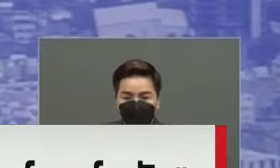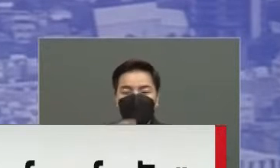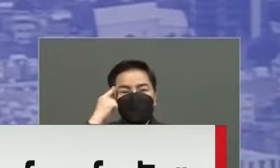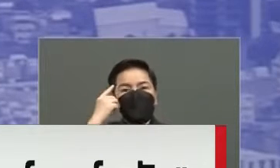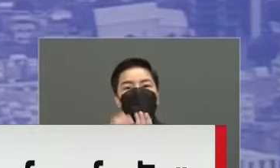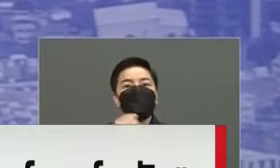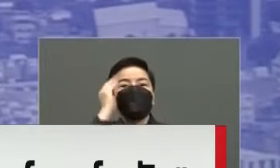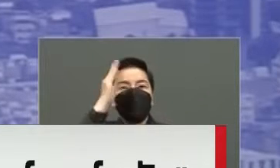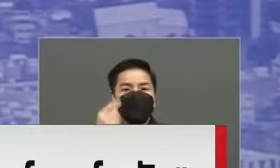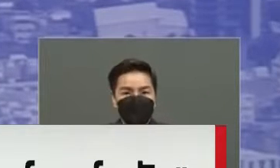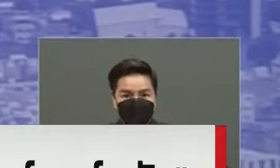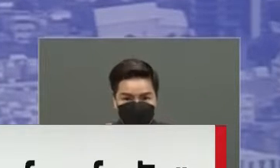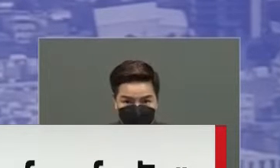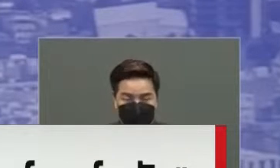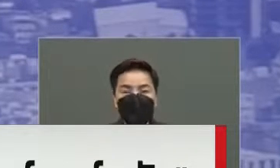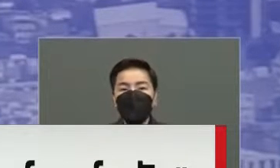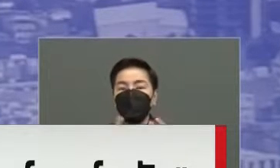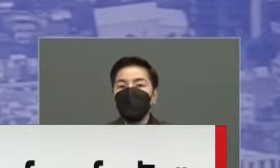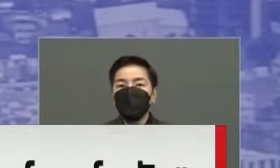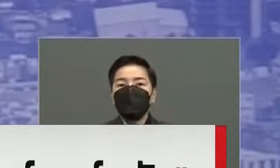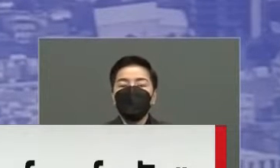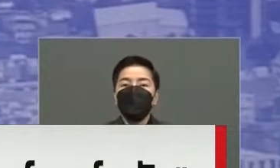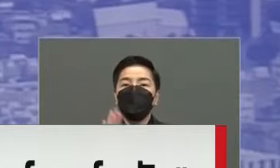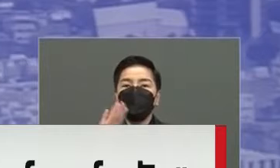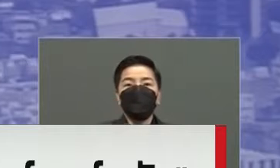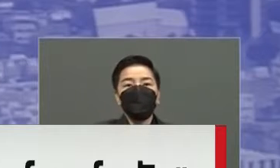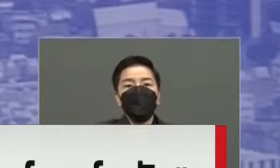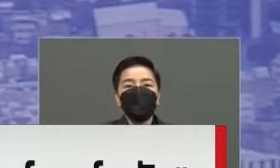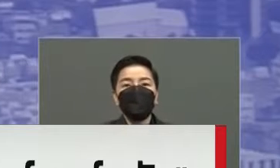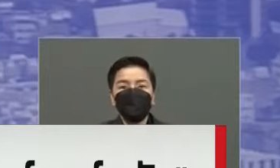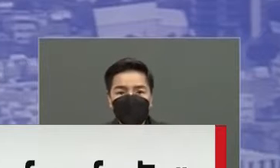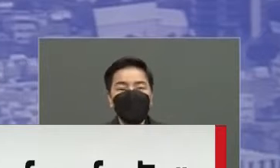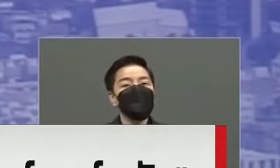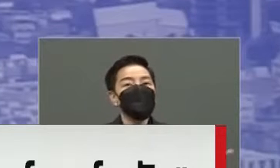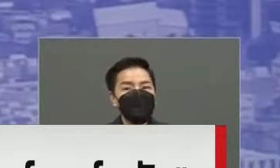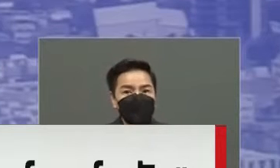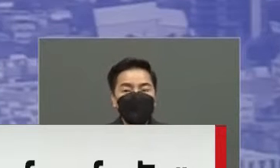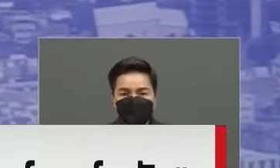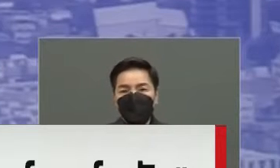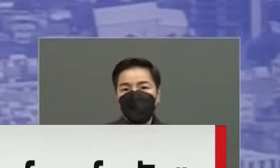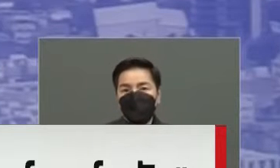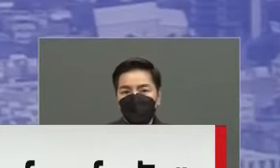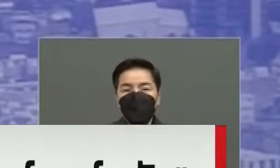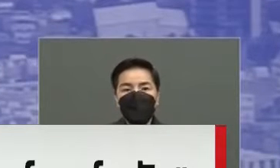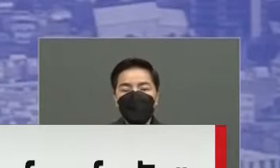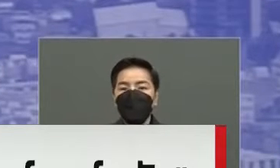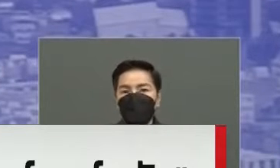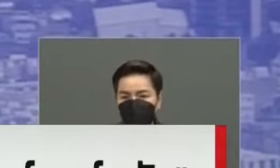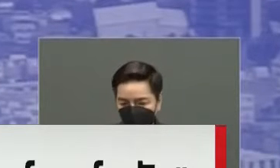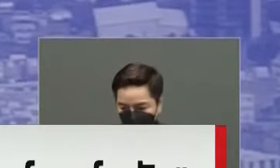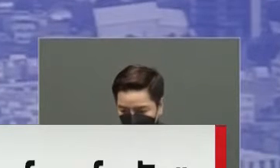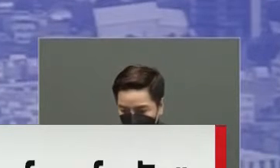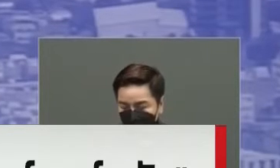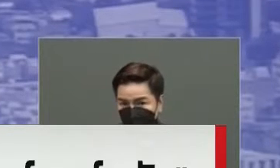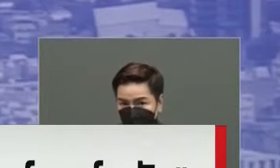ใหญ่ก็จะเป็นสีโนแบคกับแอสตร้าเซนเนก้าล่าสุดอยู่ในขั้นตอนลงนามในสัญญาคำสั่งจองวัคซีนกับทาง